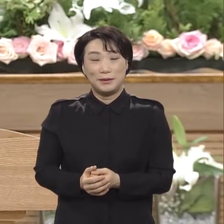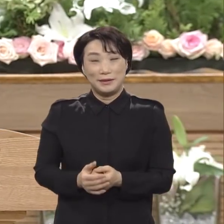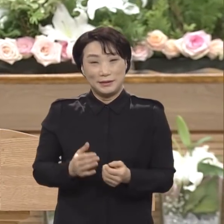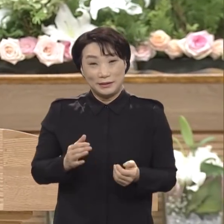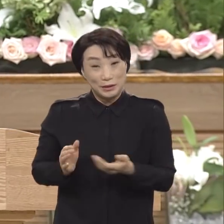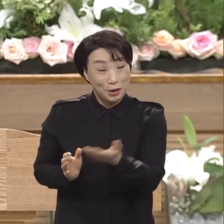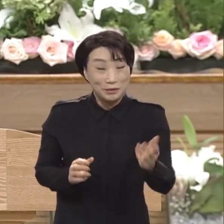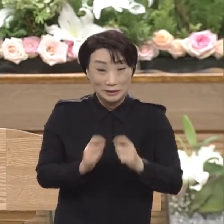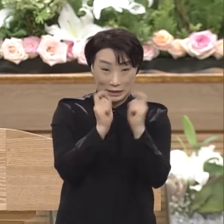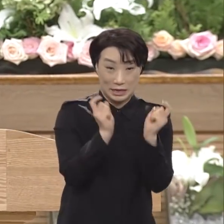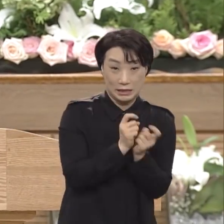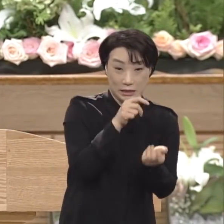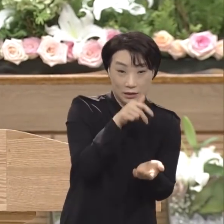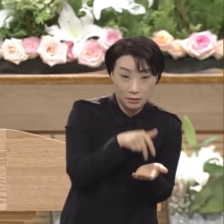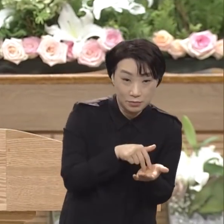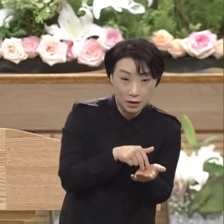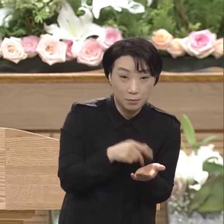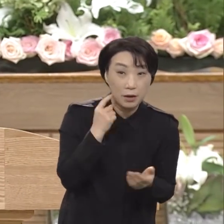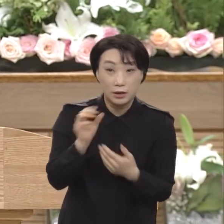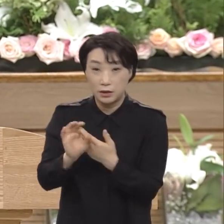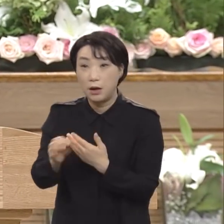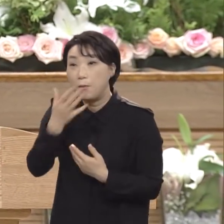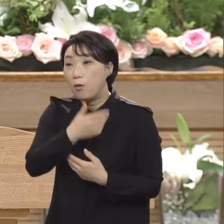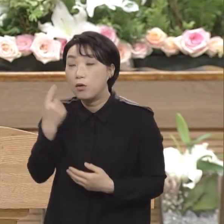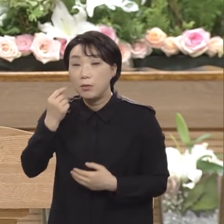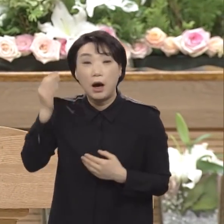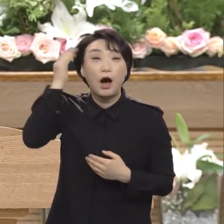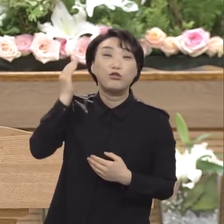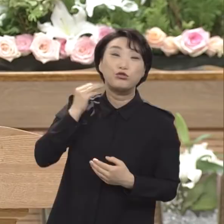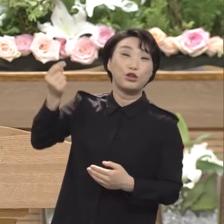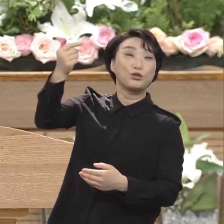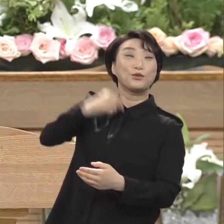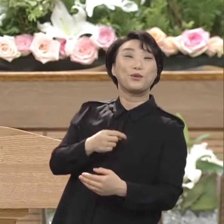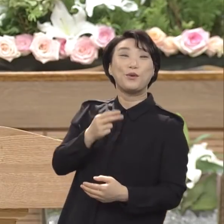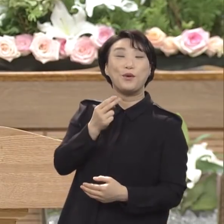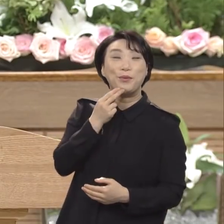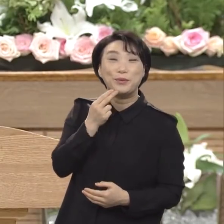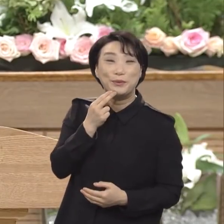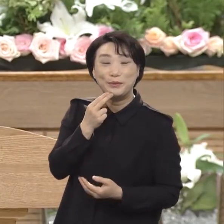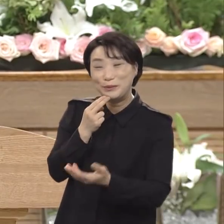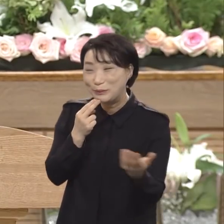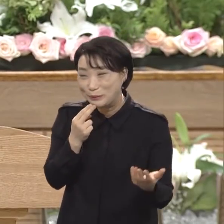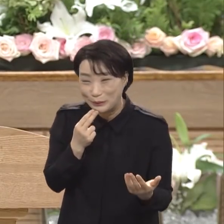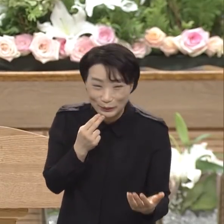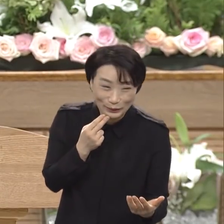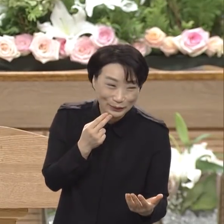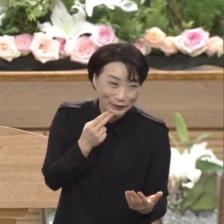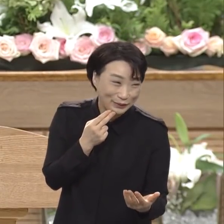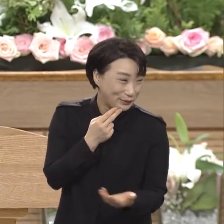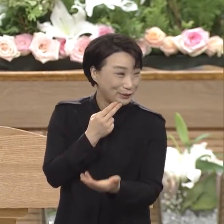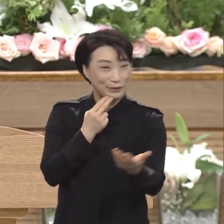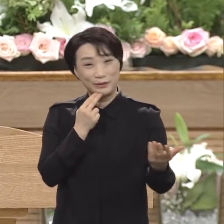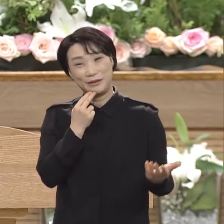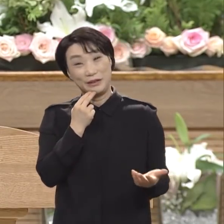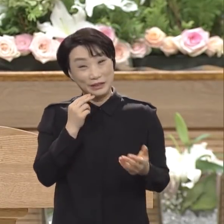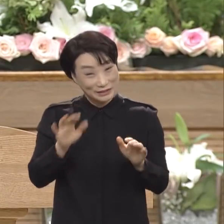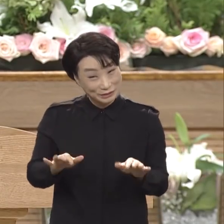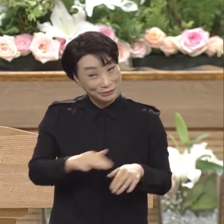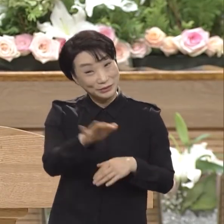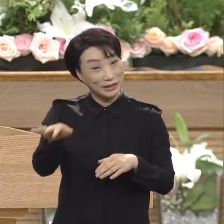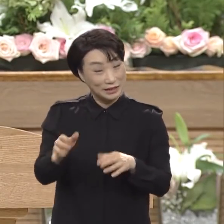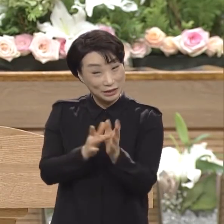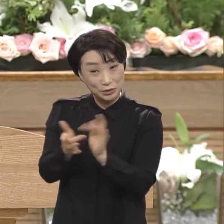여러분 개인적으로 만약에 복음이 우리나라에 들어오지 않았더라면 우리가 예수